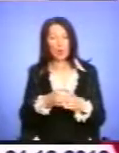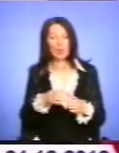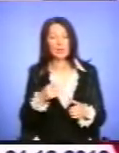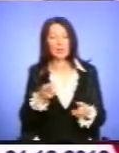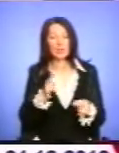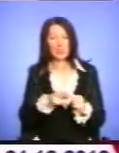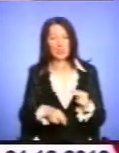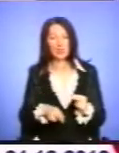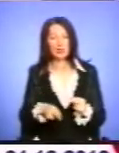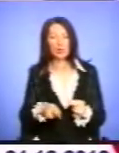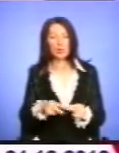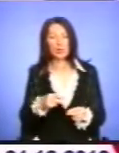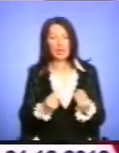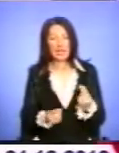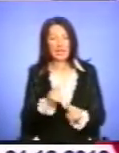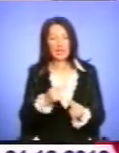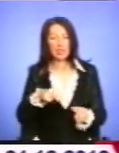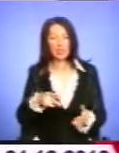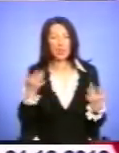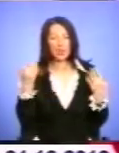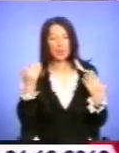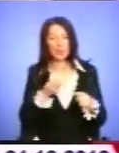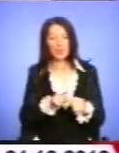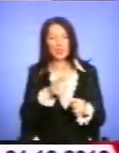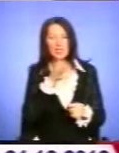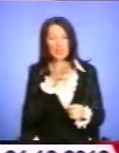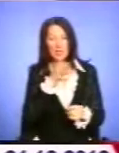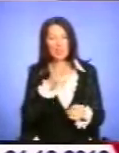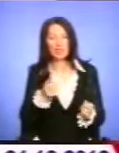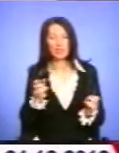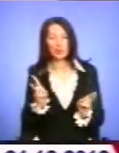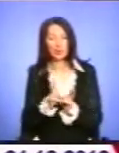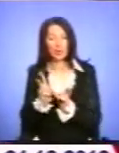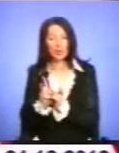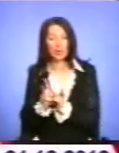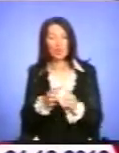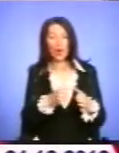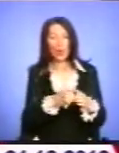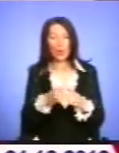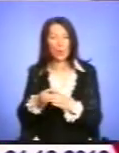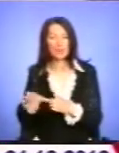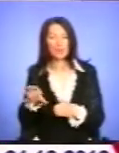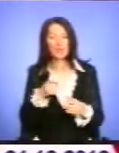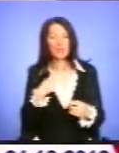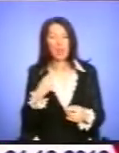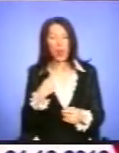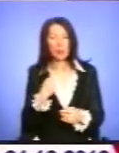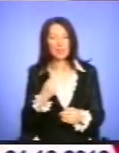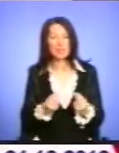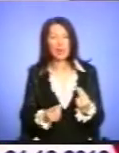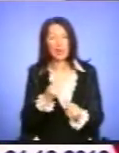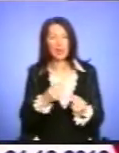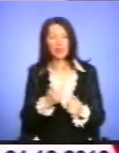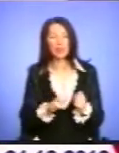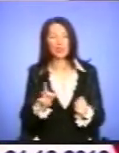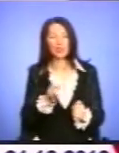тернопільська, закінчують ігри, йдуть на канікули. І в цей час якраз тут зустрічаються і команди всієї області грають кожен